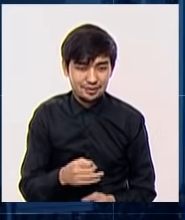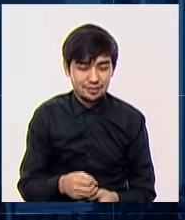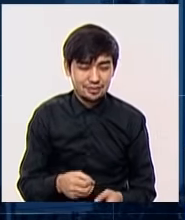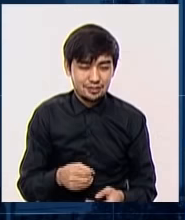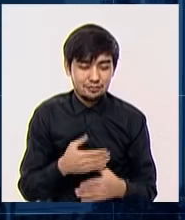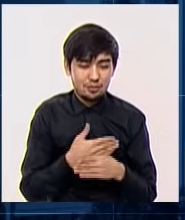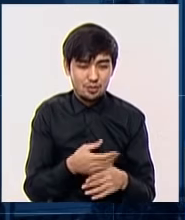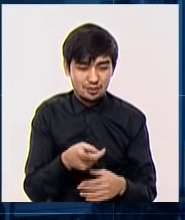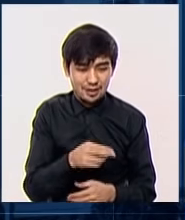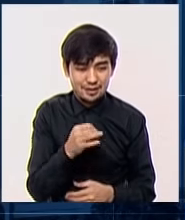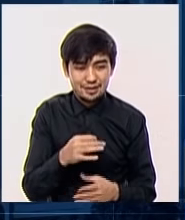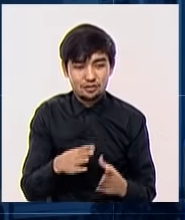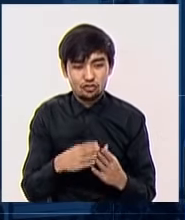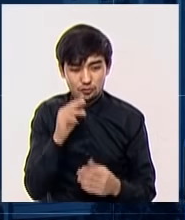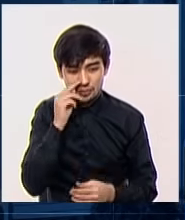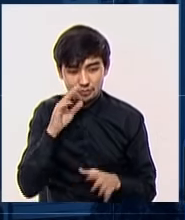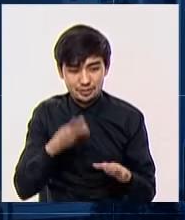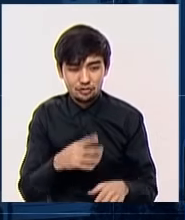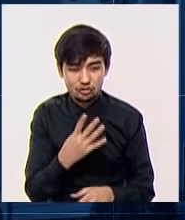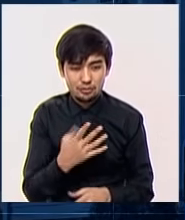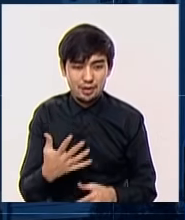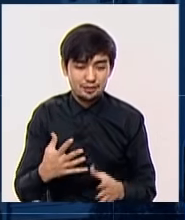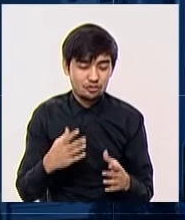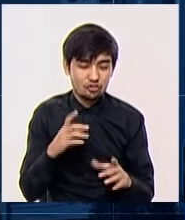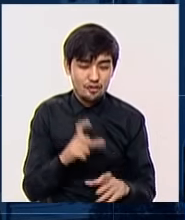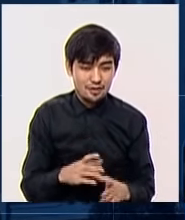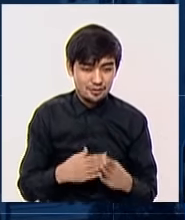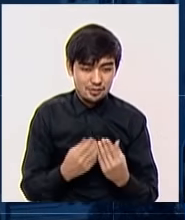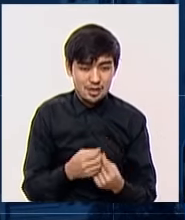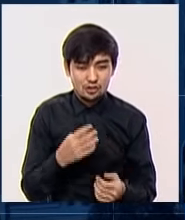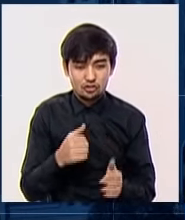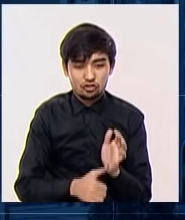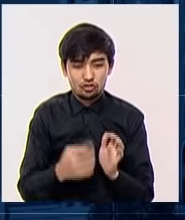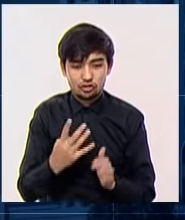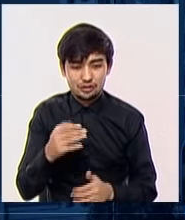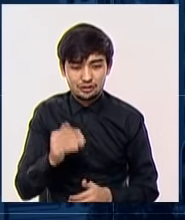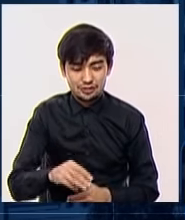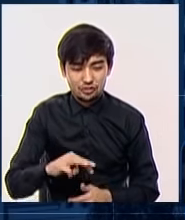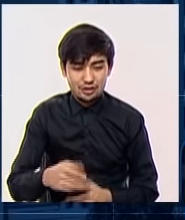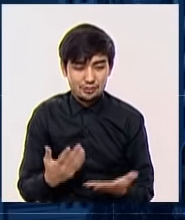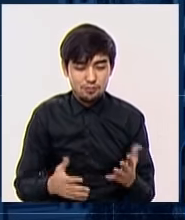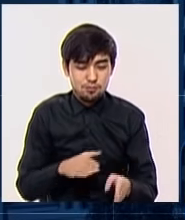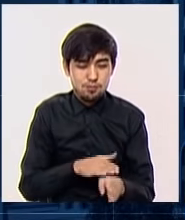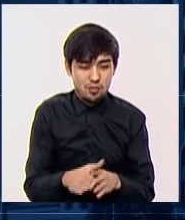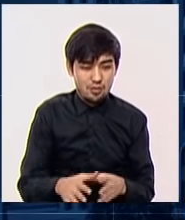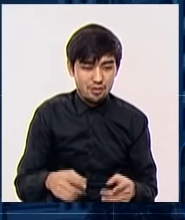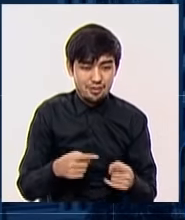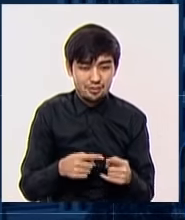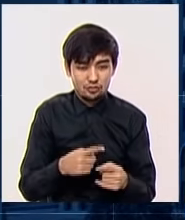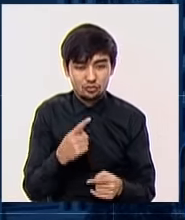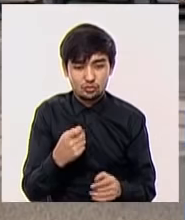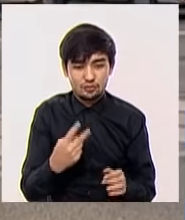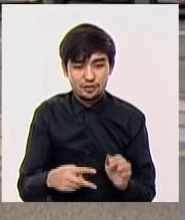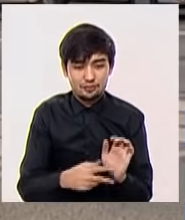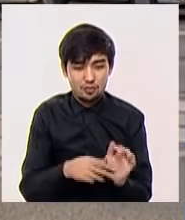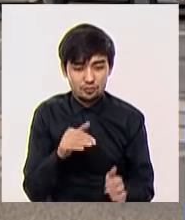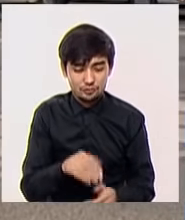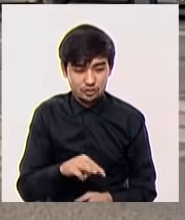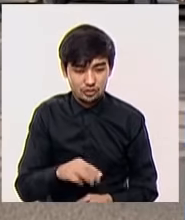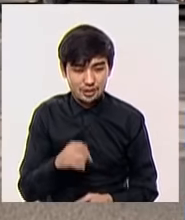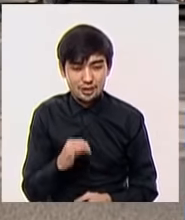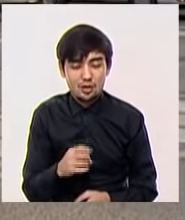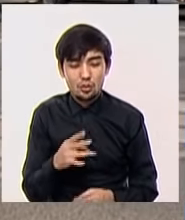шымкенте семье из четырех-пяти человек вернуть 64 тысячи тенге если полная аренда составит 128000 но